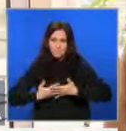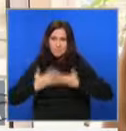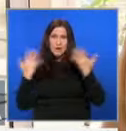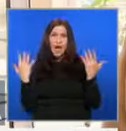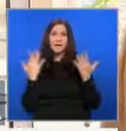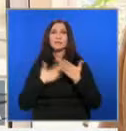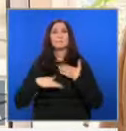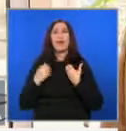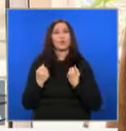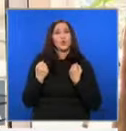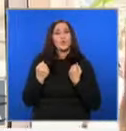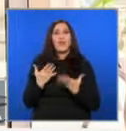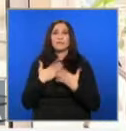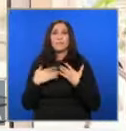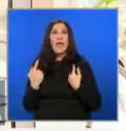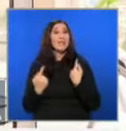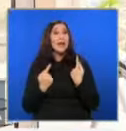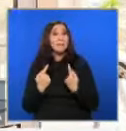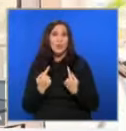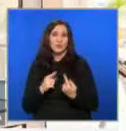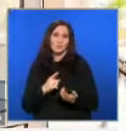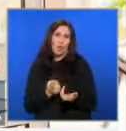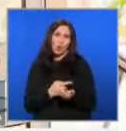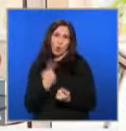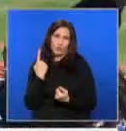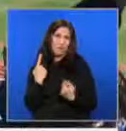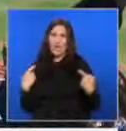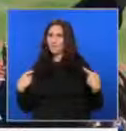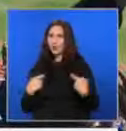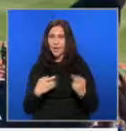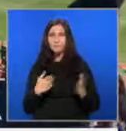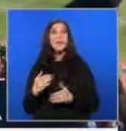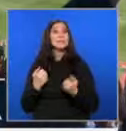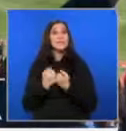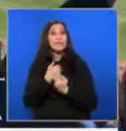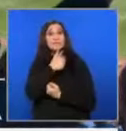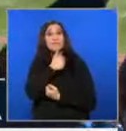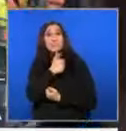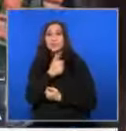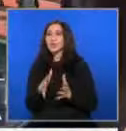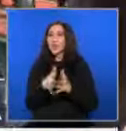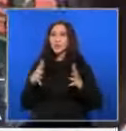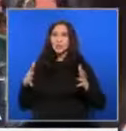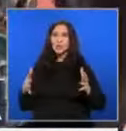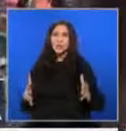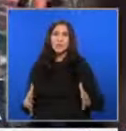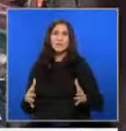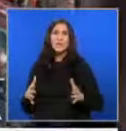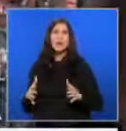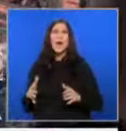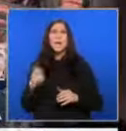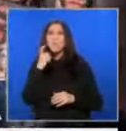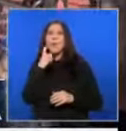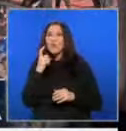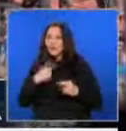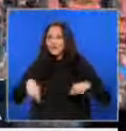едно приятно изживяване, една приятна емоция, отколкото една война. За мача в събота ще бъдат разширени буферните зони в секторите на